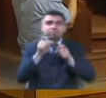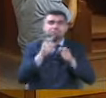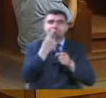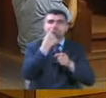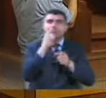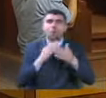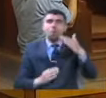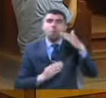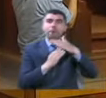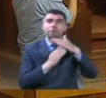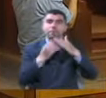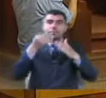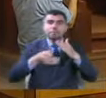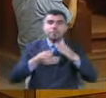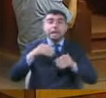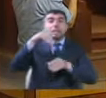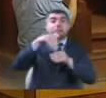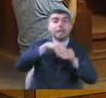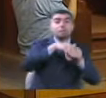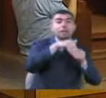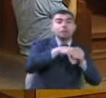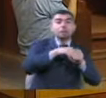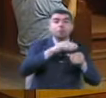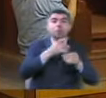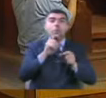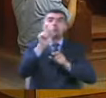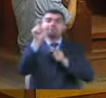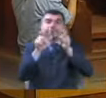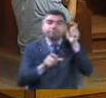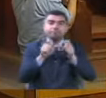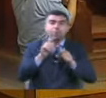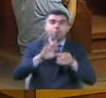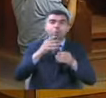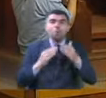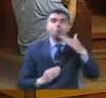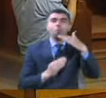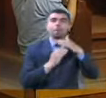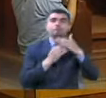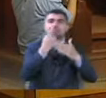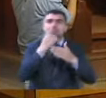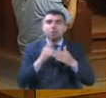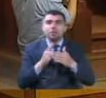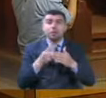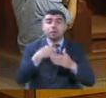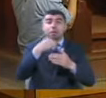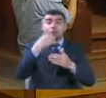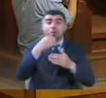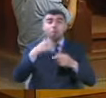وإداريون يتدخلون في انتخابات ممثلي المأجورين والموظفين. وزراء يتصلون